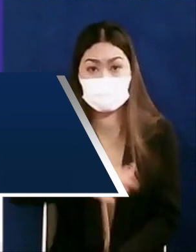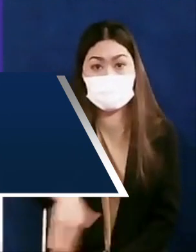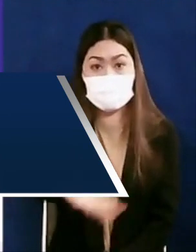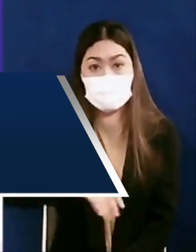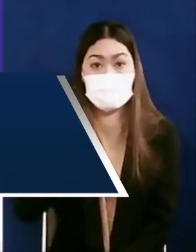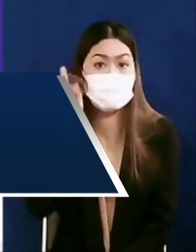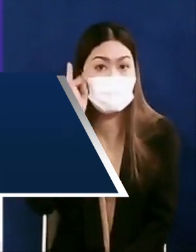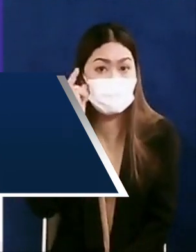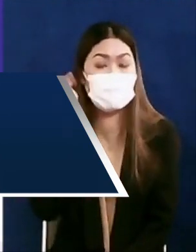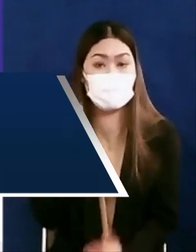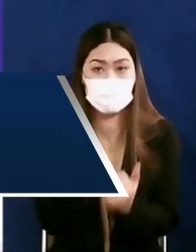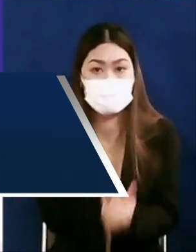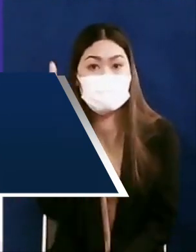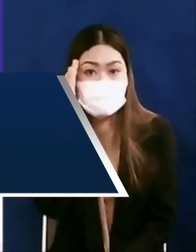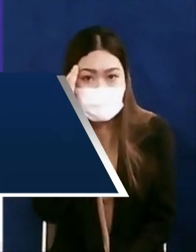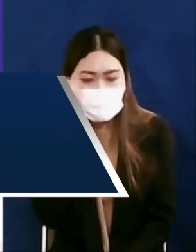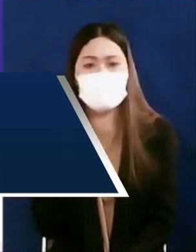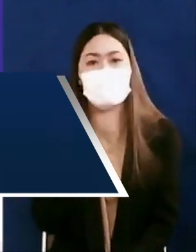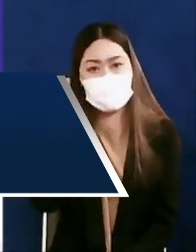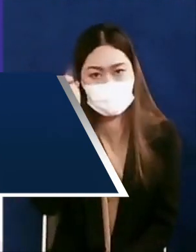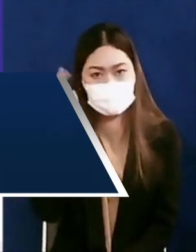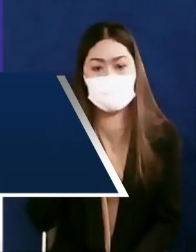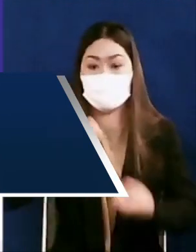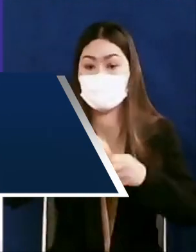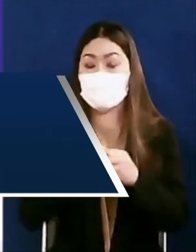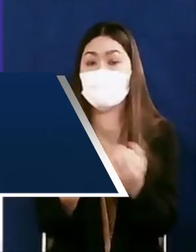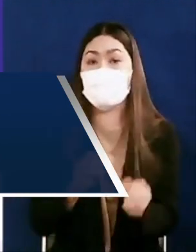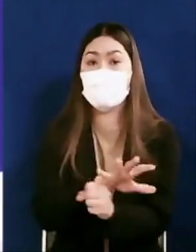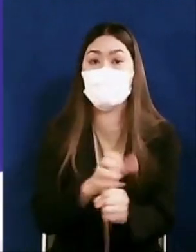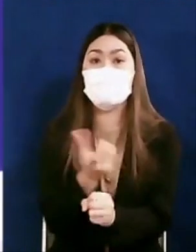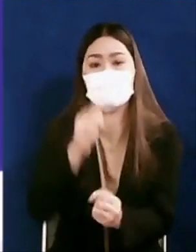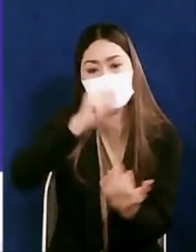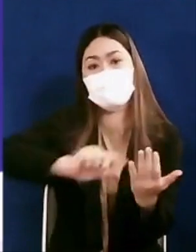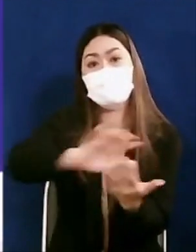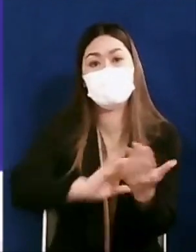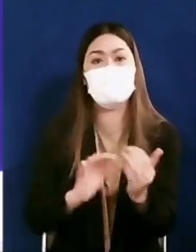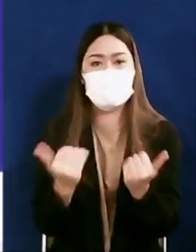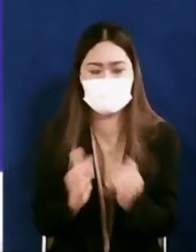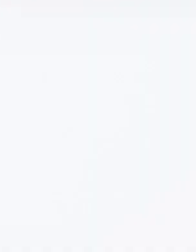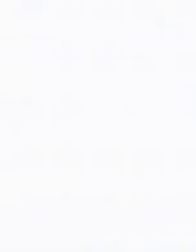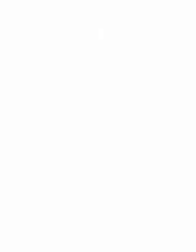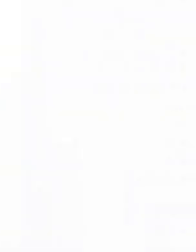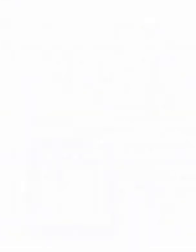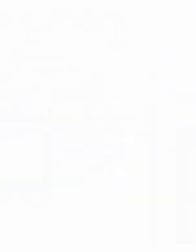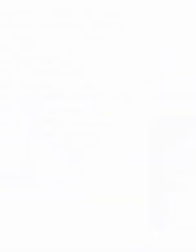องสื่อมวลชนได้ทราบแล้วก็ได้เข้าใจสถานการณ์ของประเทศนะครับขอบคุณครับ